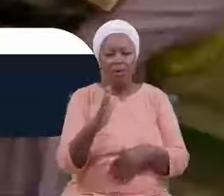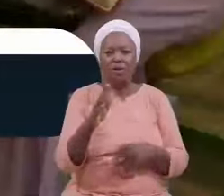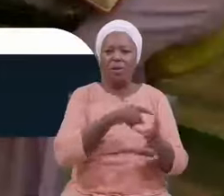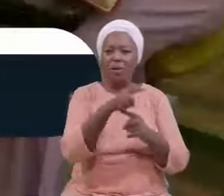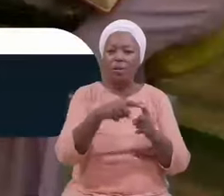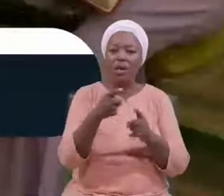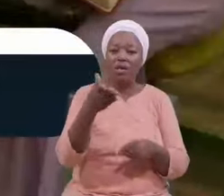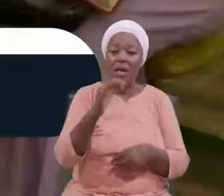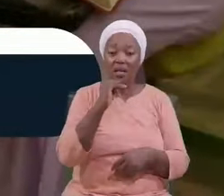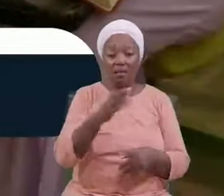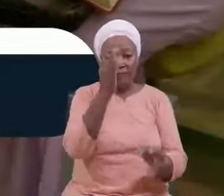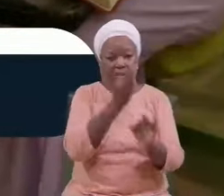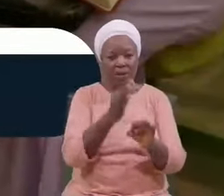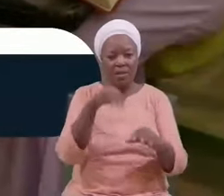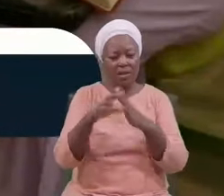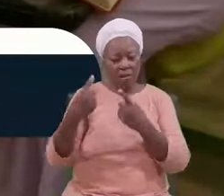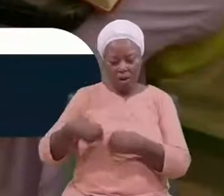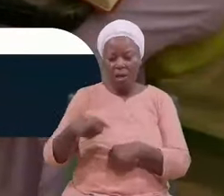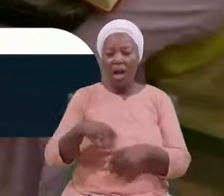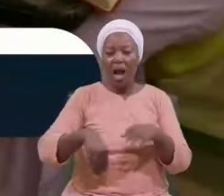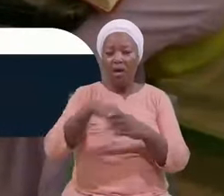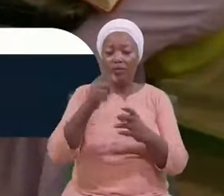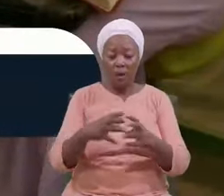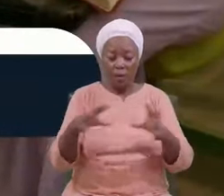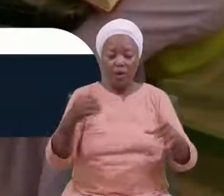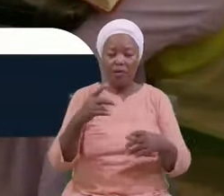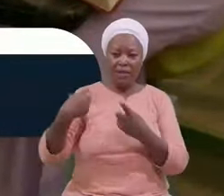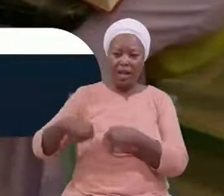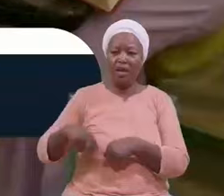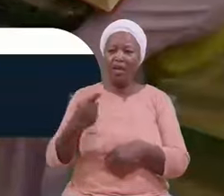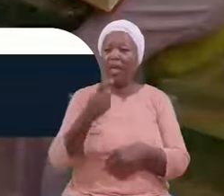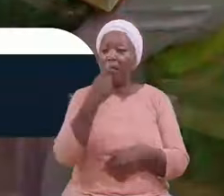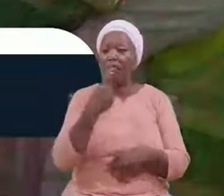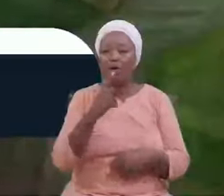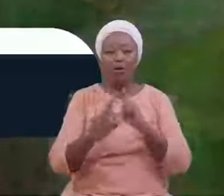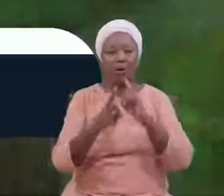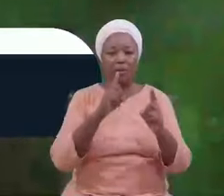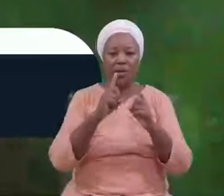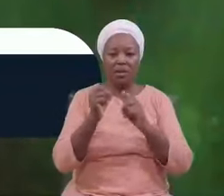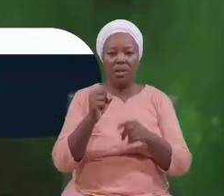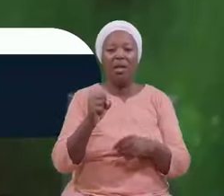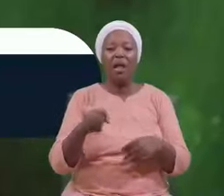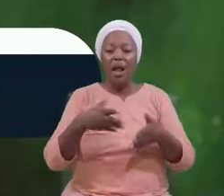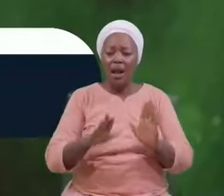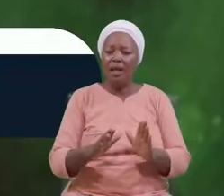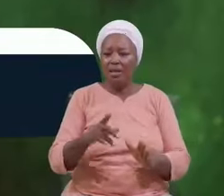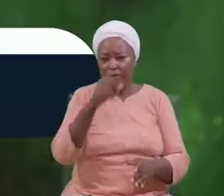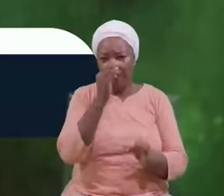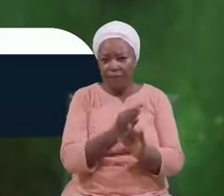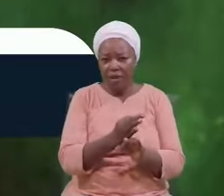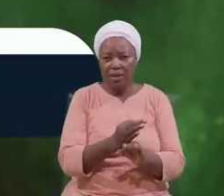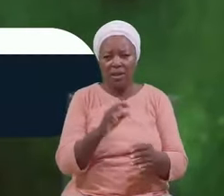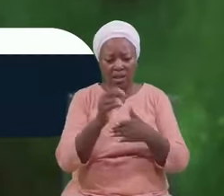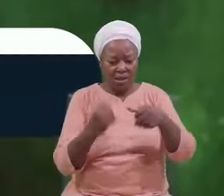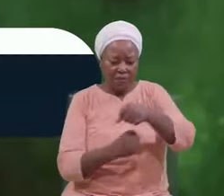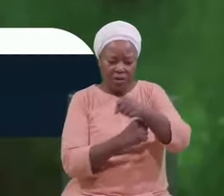la foi dans le cœur, parce que c'est de l'abondance du cœur que la bouche parle, que la foi soit au fond,